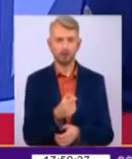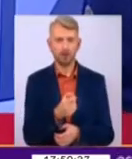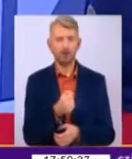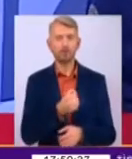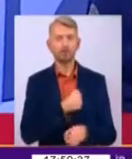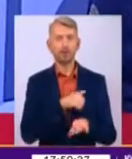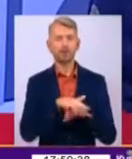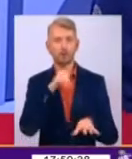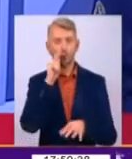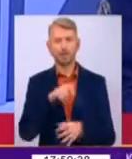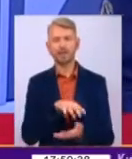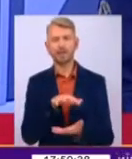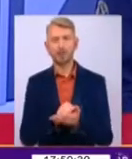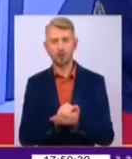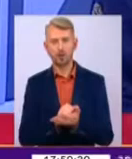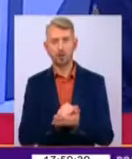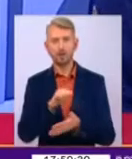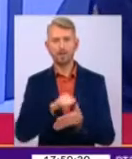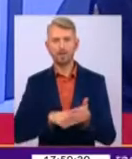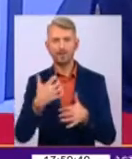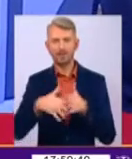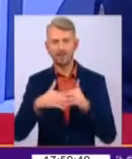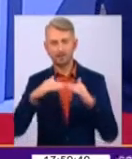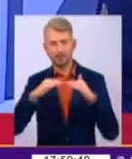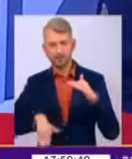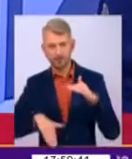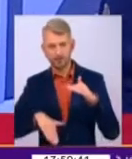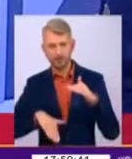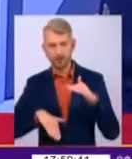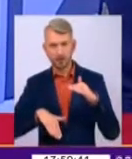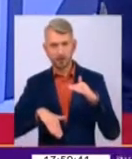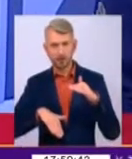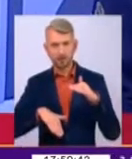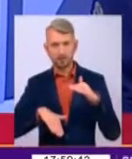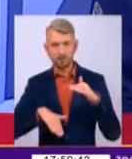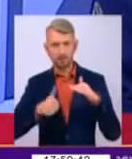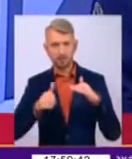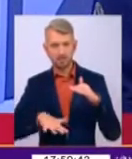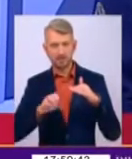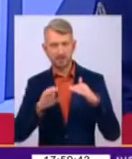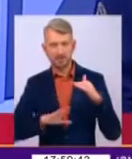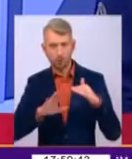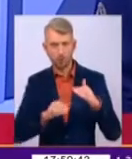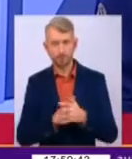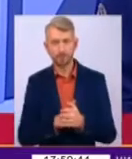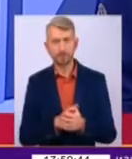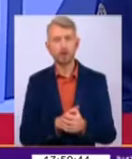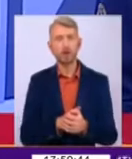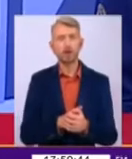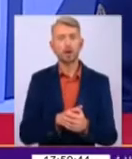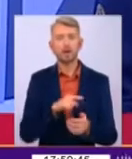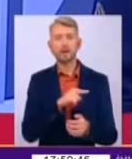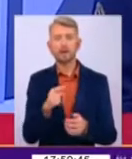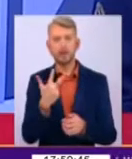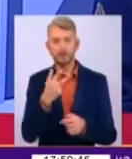силах України займають від середини і вниз місце по Європі, перше. По-друге, за 3,5